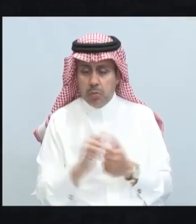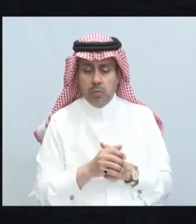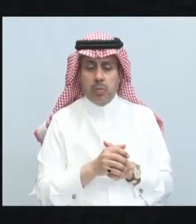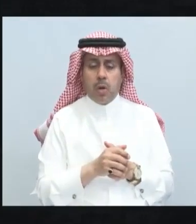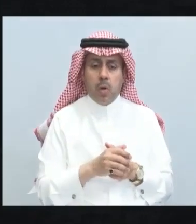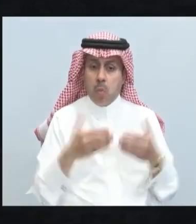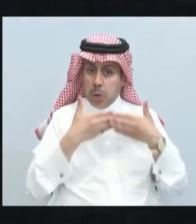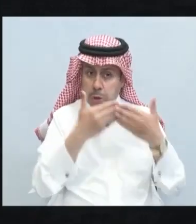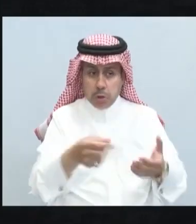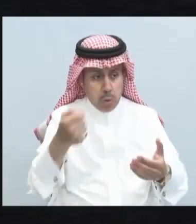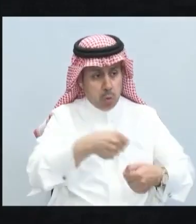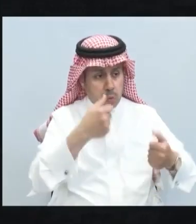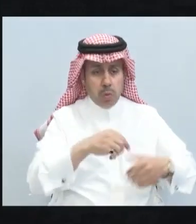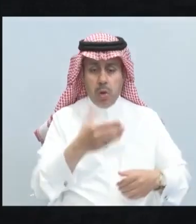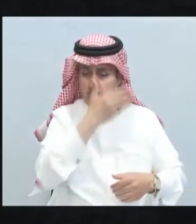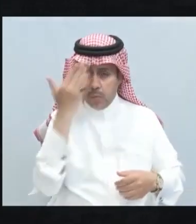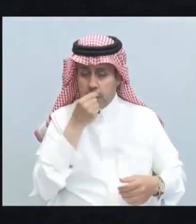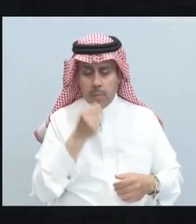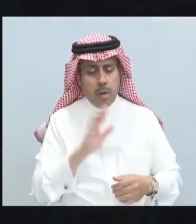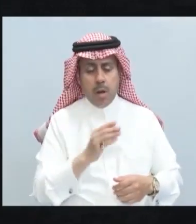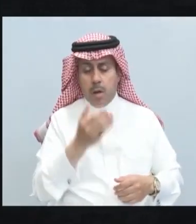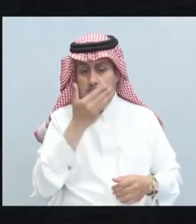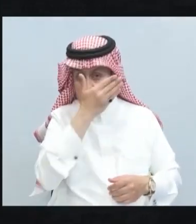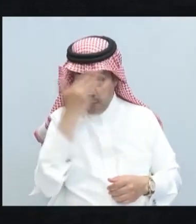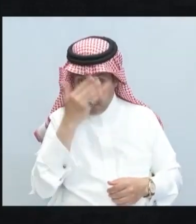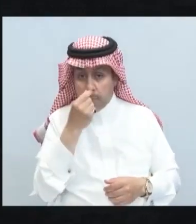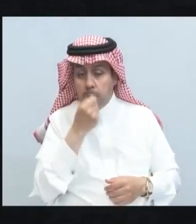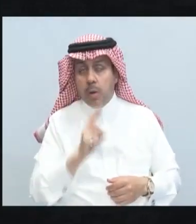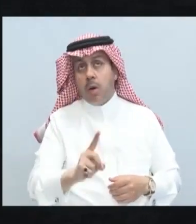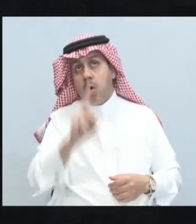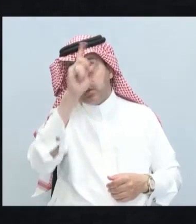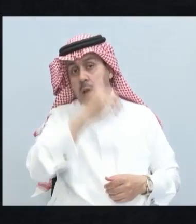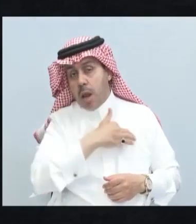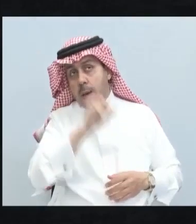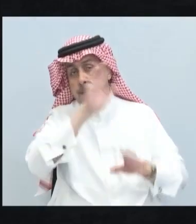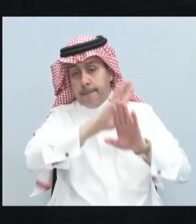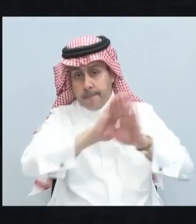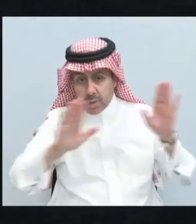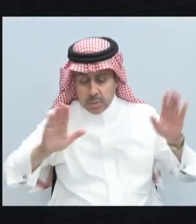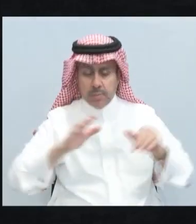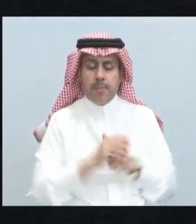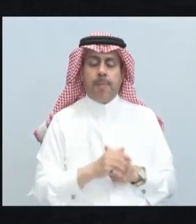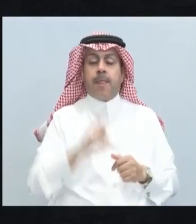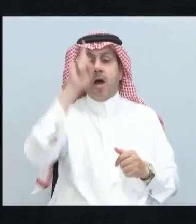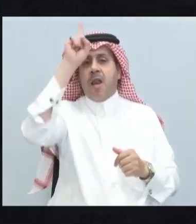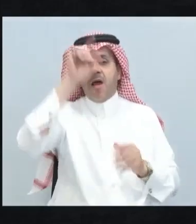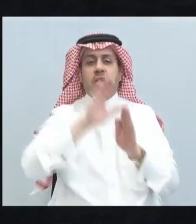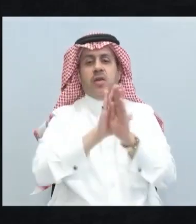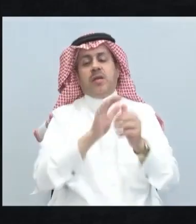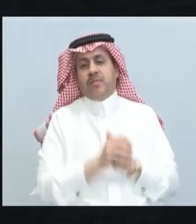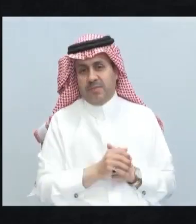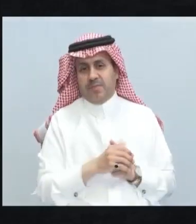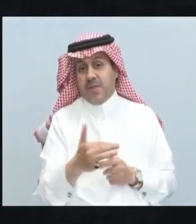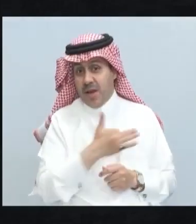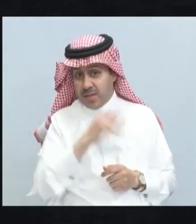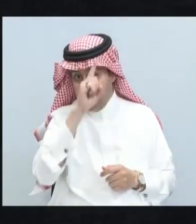درجات تحوزها اجعل عملك الاول اخلاص العمل لذلك اذا جعلت ذلكم العمل اخلاص العمل